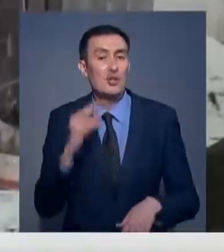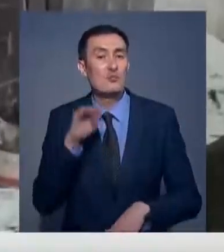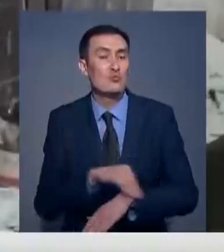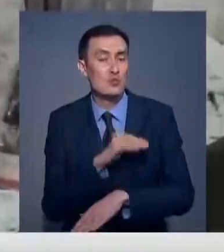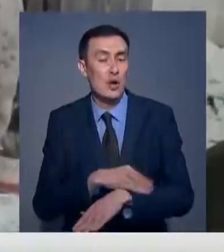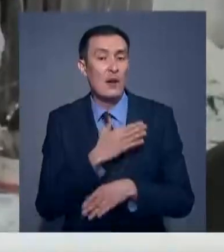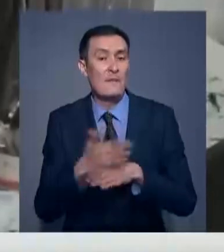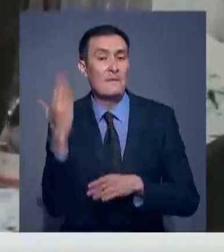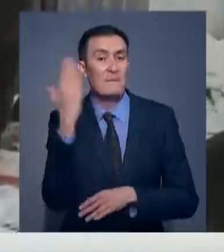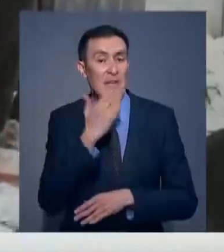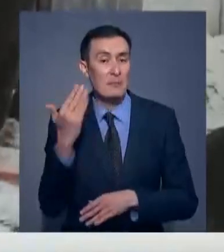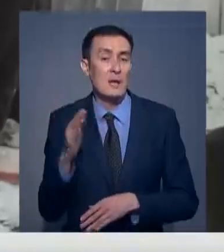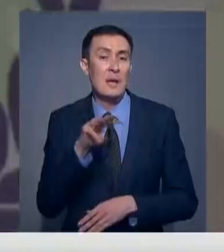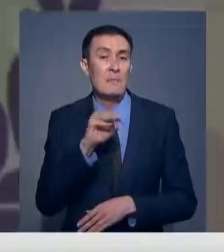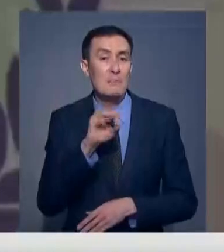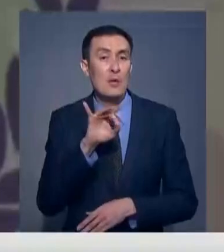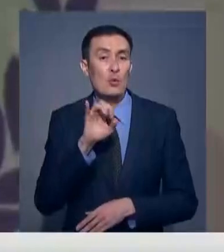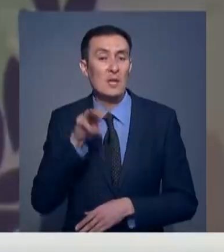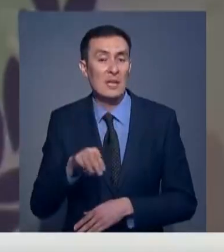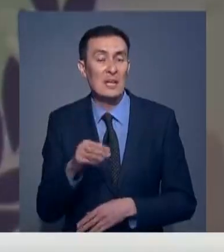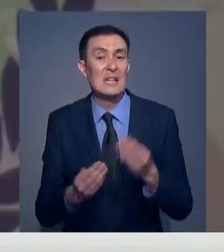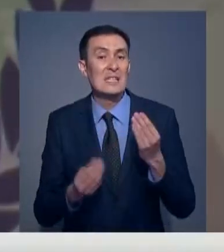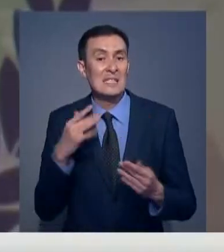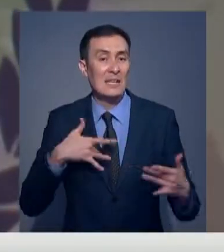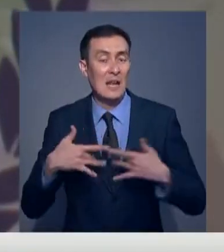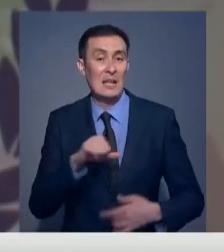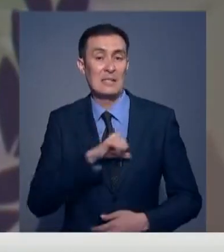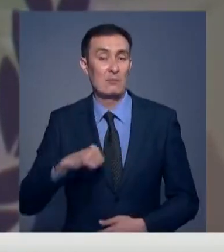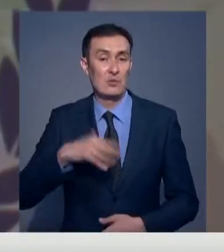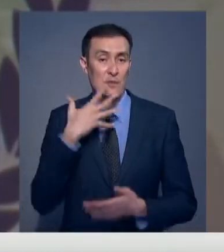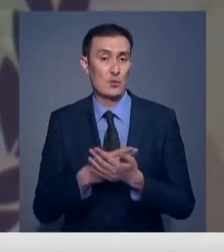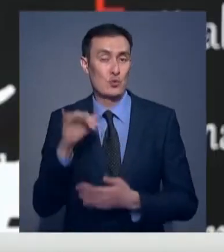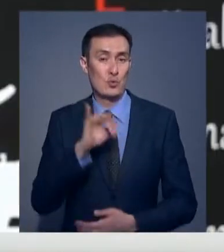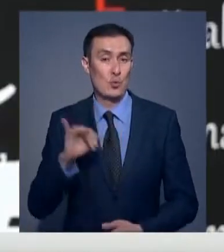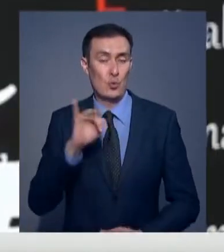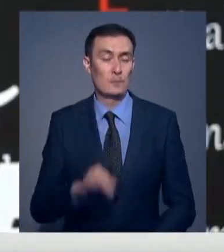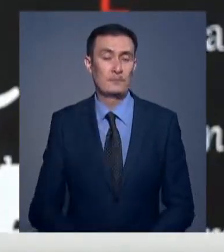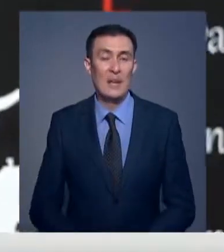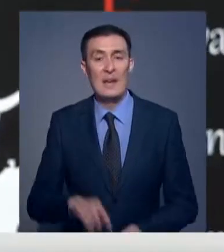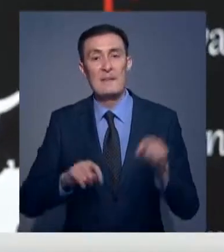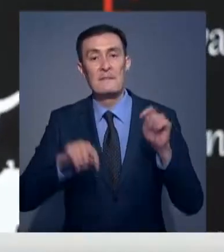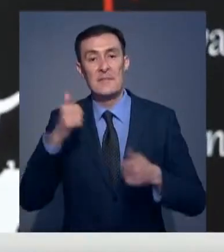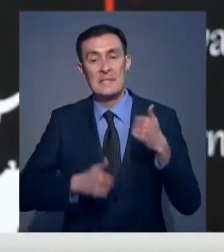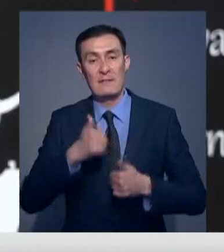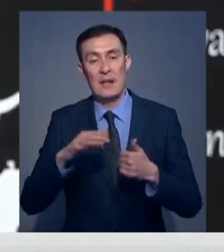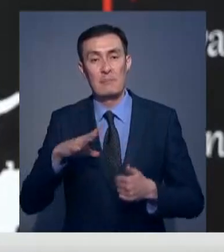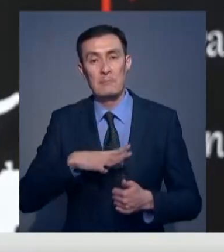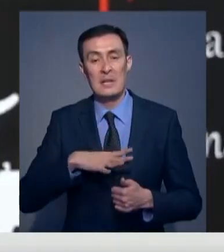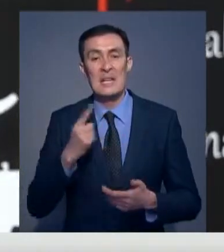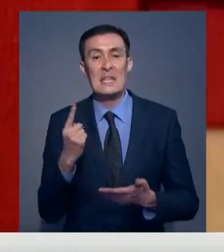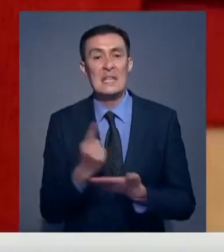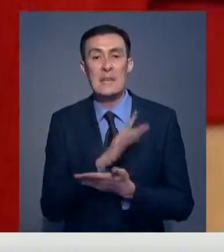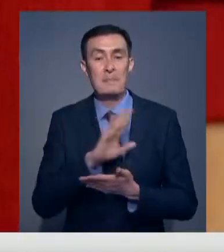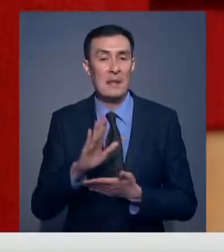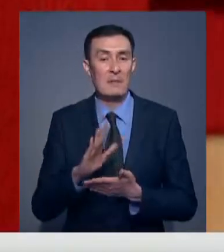Причем в фильме Мируэрт Сабусинова сыграла саму себя. Фестиваль в Визуле был не первым